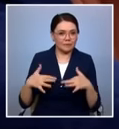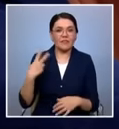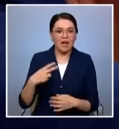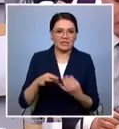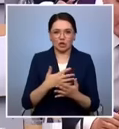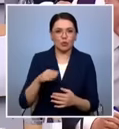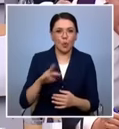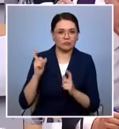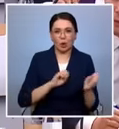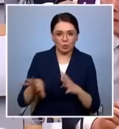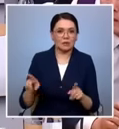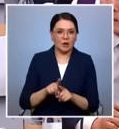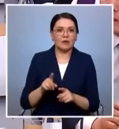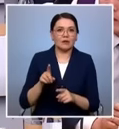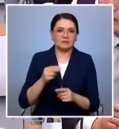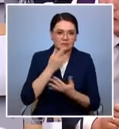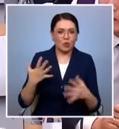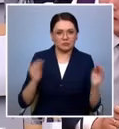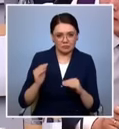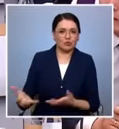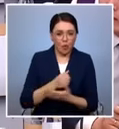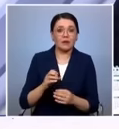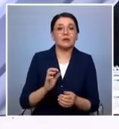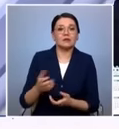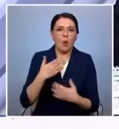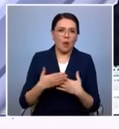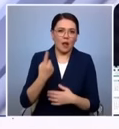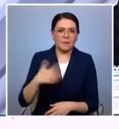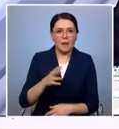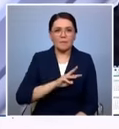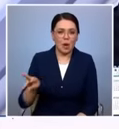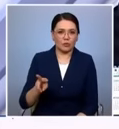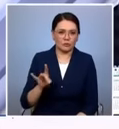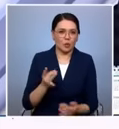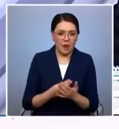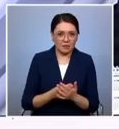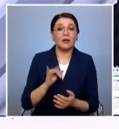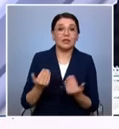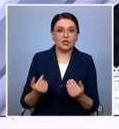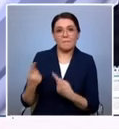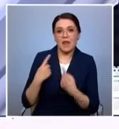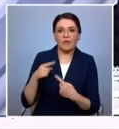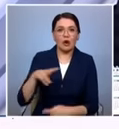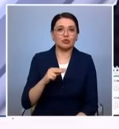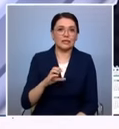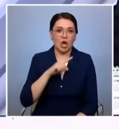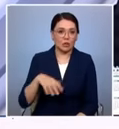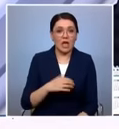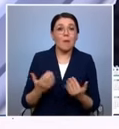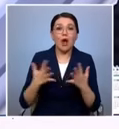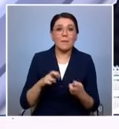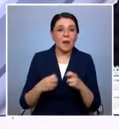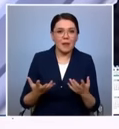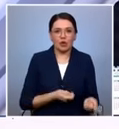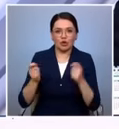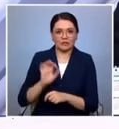прочее, прочее. Причем выглядело это так нелепо, что иногда Хабиров даже обрывал их и спрашивал, ну, как бы вам хорошо вдвоем, вы тут про